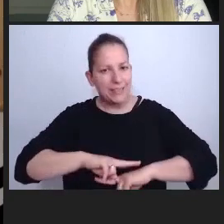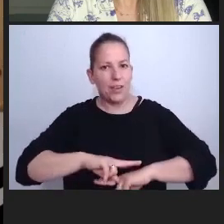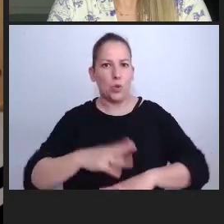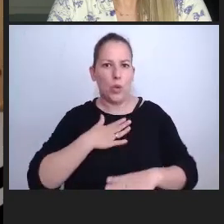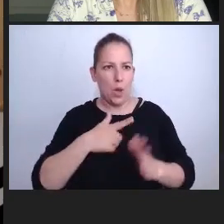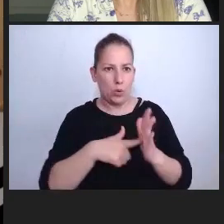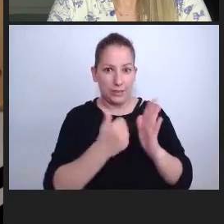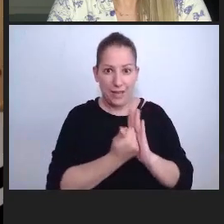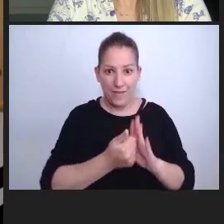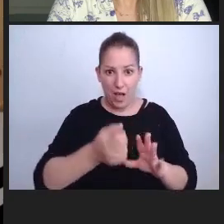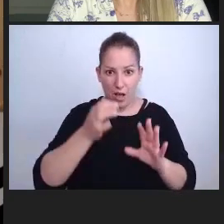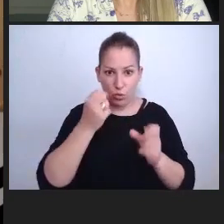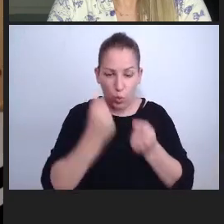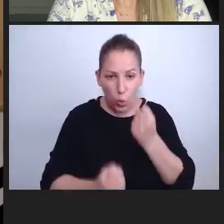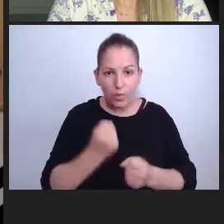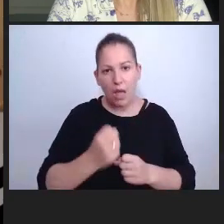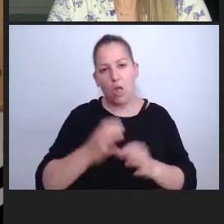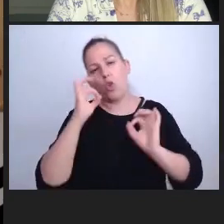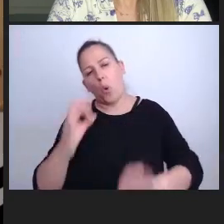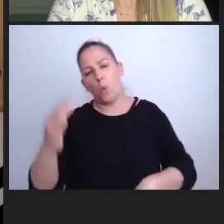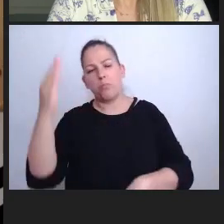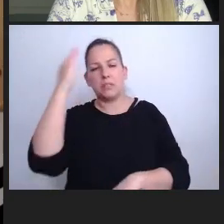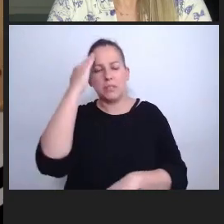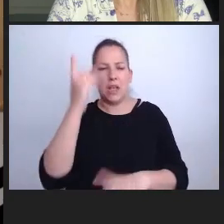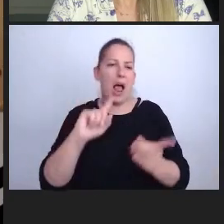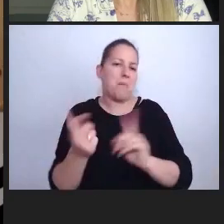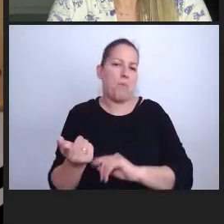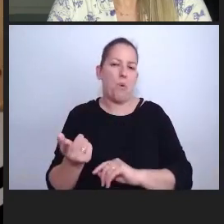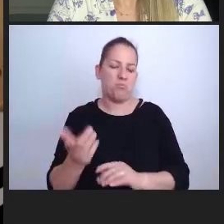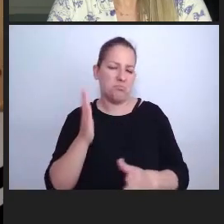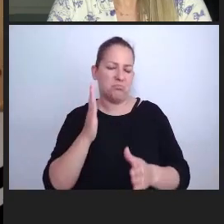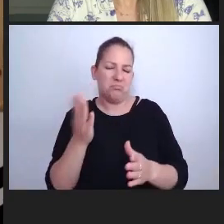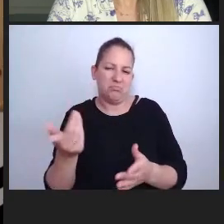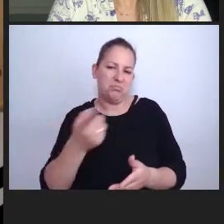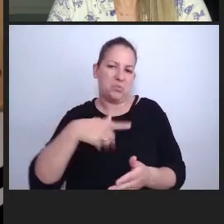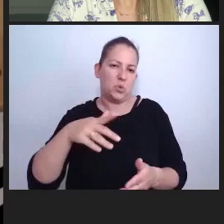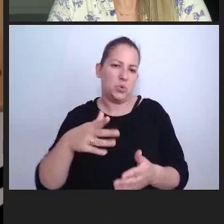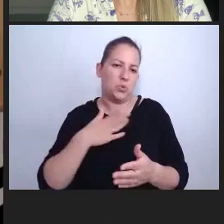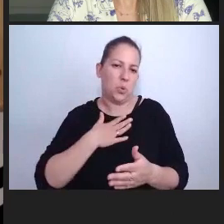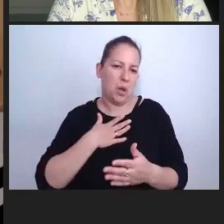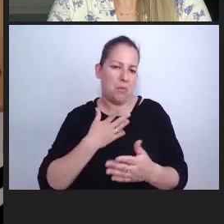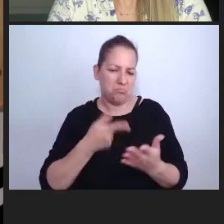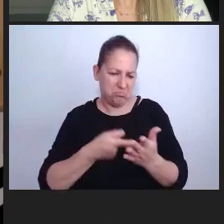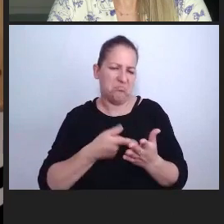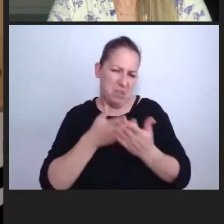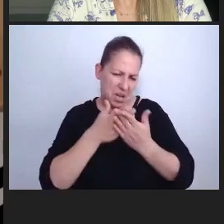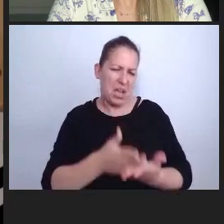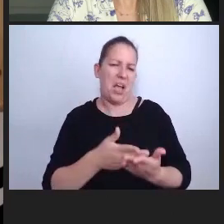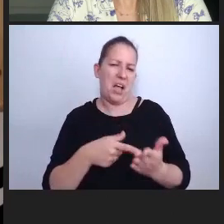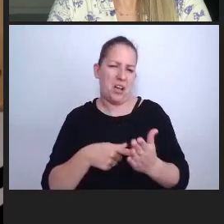czy ją dobrze znacie, a może jest właśnie inaczej, może jest tak, że jakoś sobie z nią radzicie